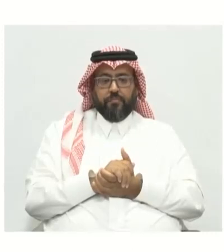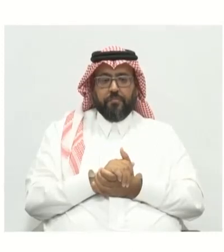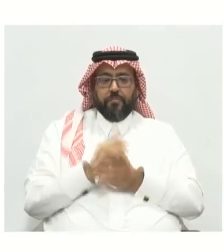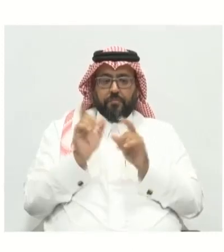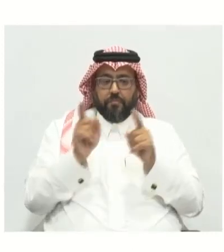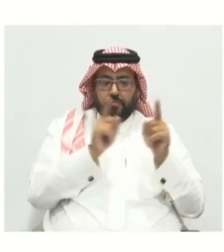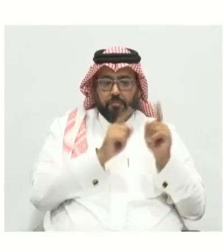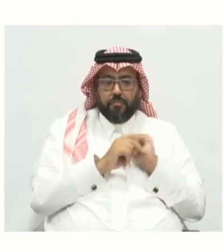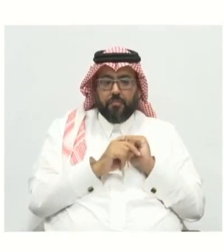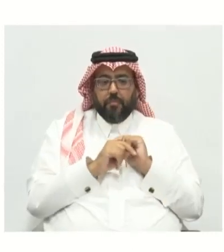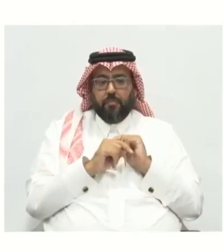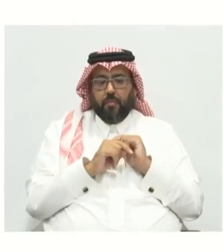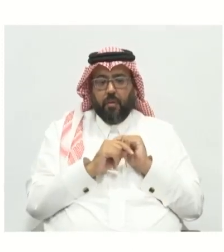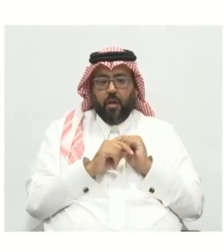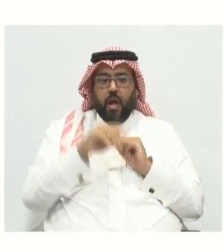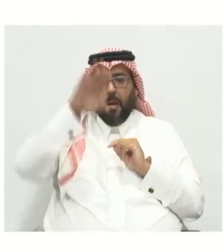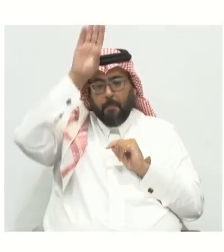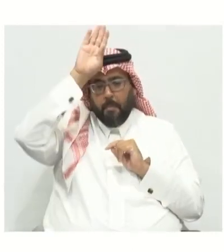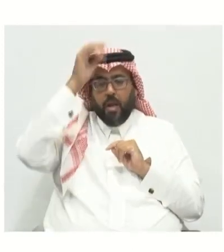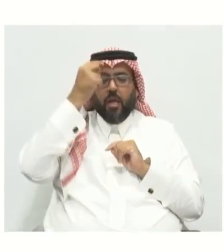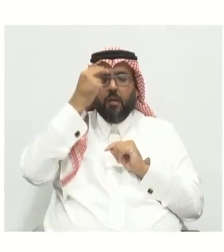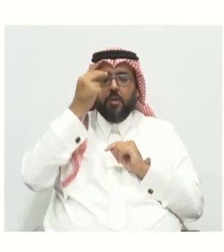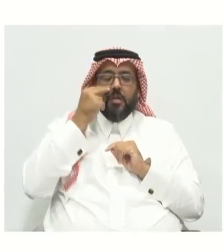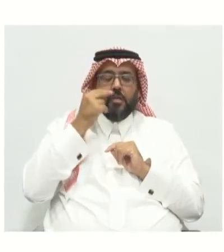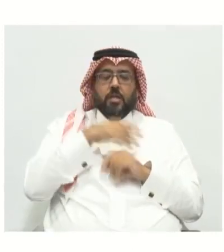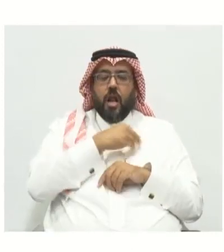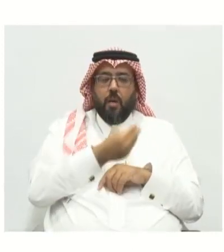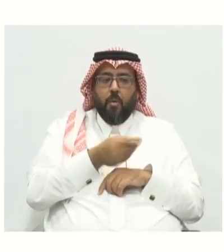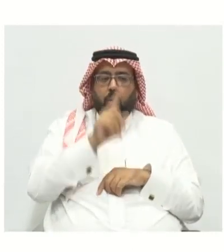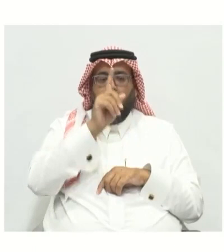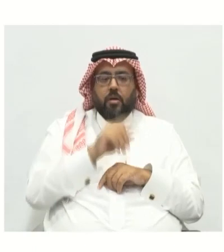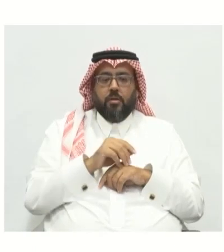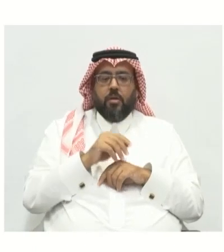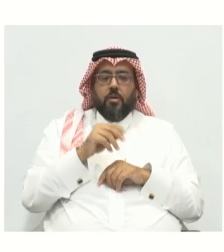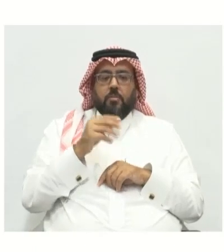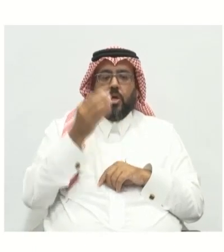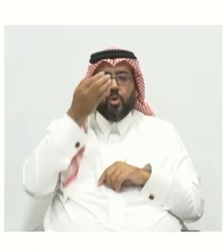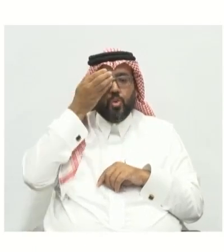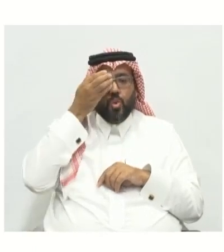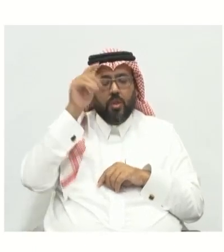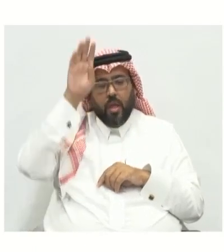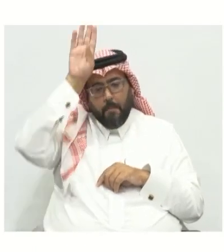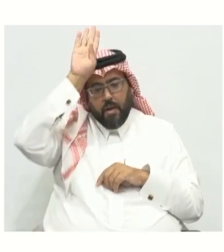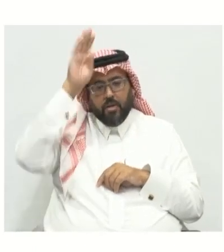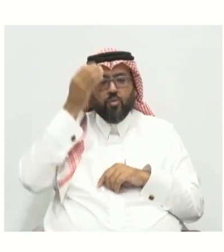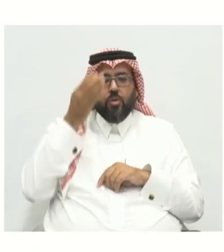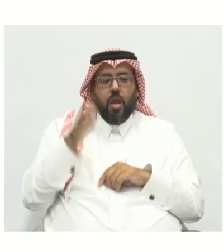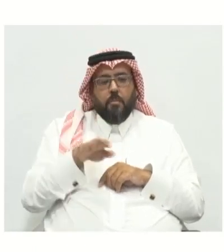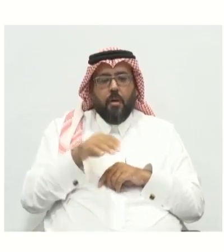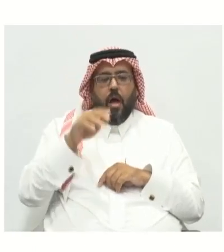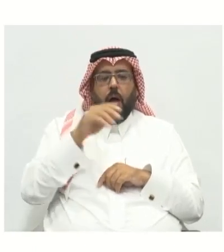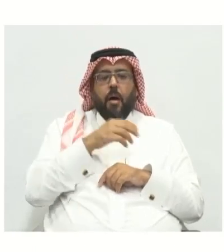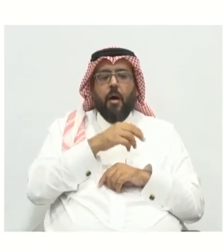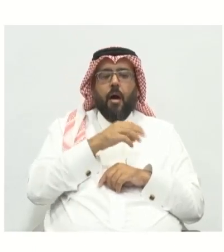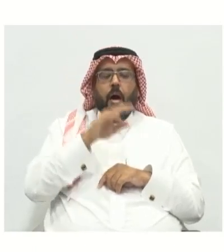هنا نبين الملك عبد العزيز ال سعود رحمه الله والملك سعود بن عبد العزيز ال السعود رحمه الله والملك فيصل بن عبد العزيز ال